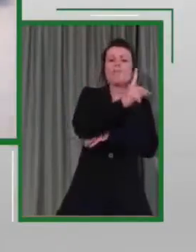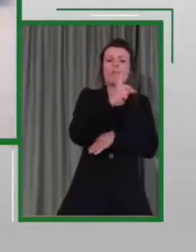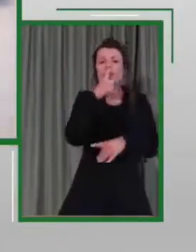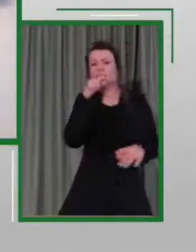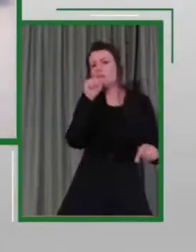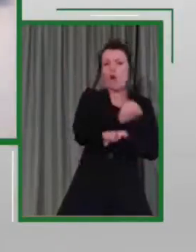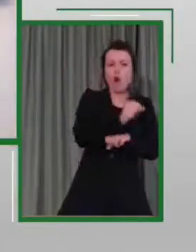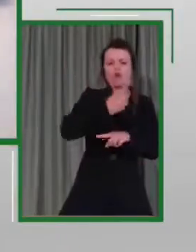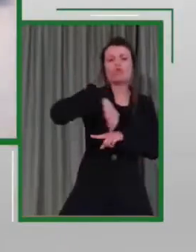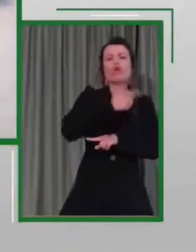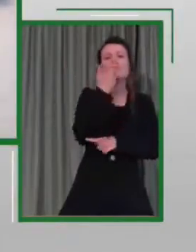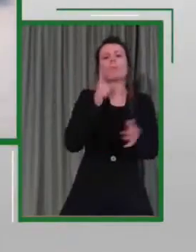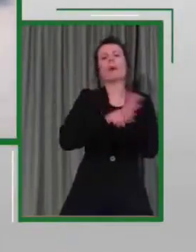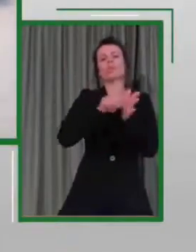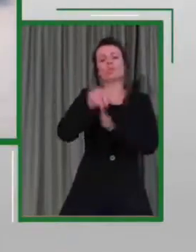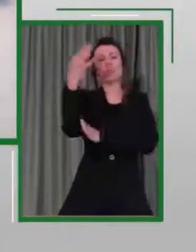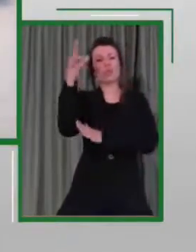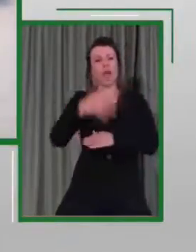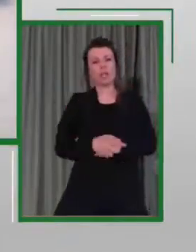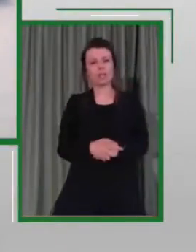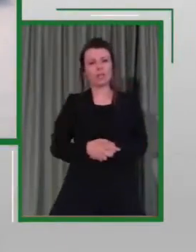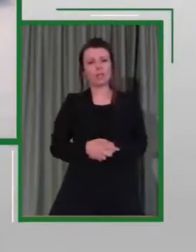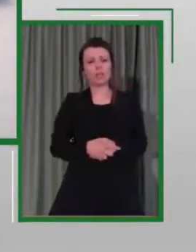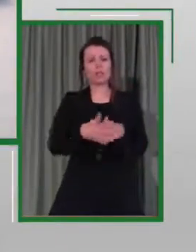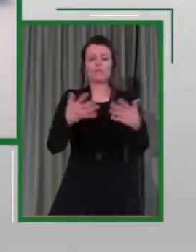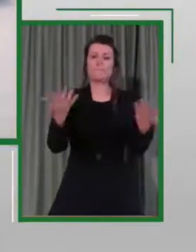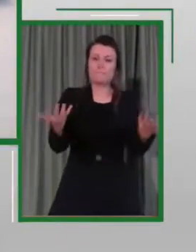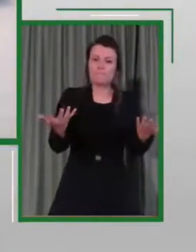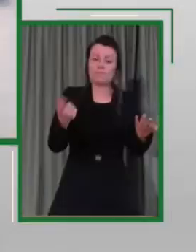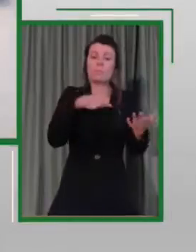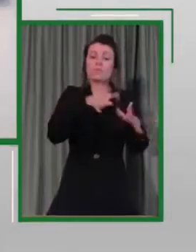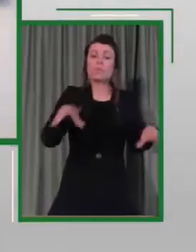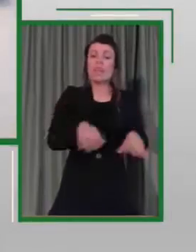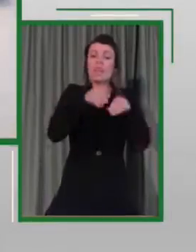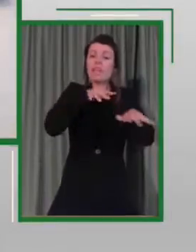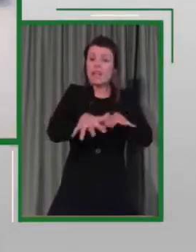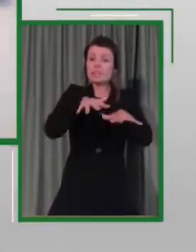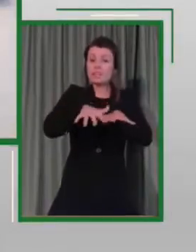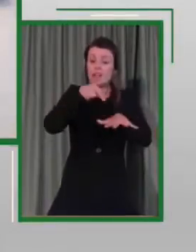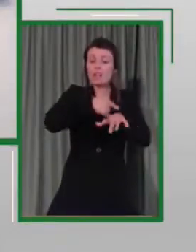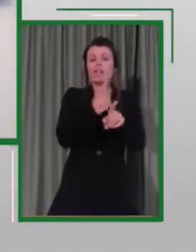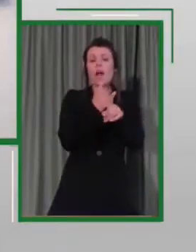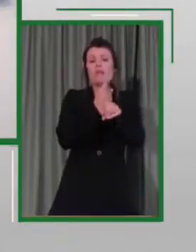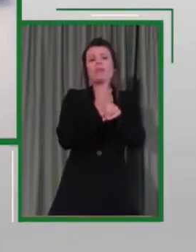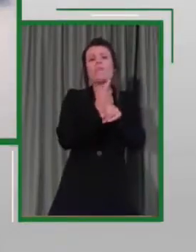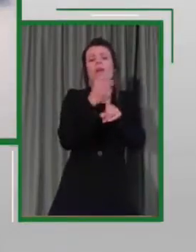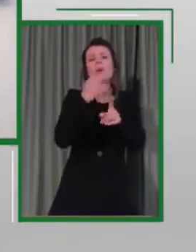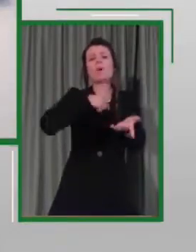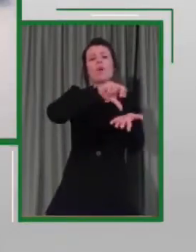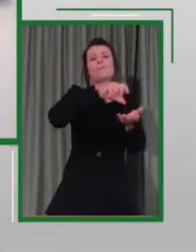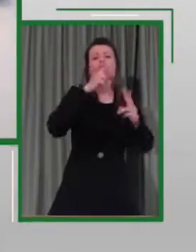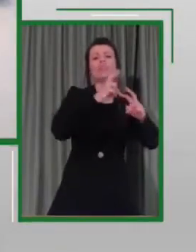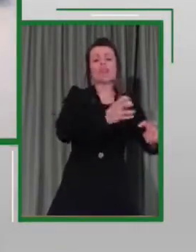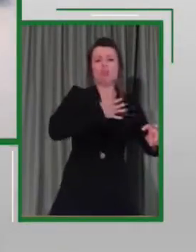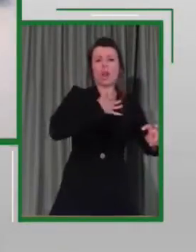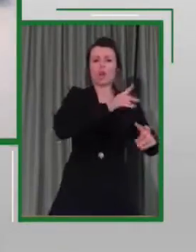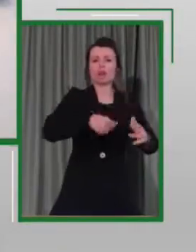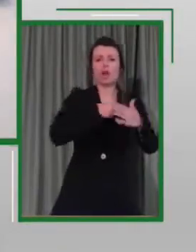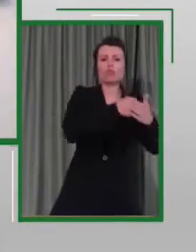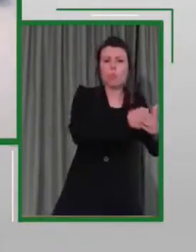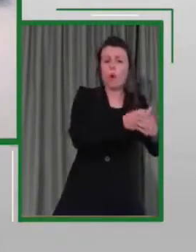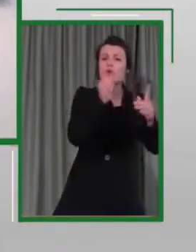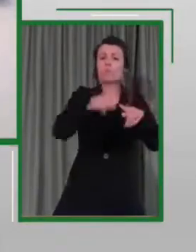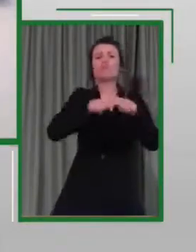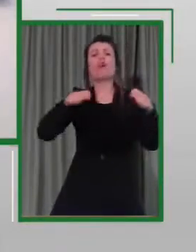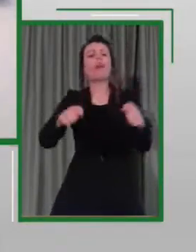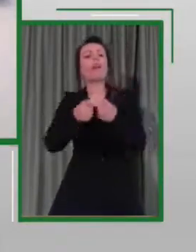questo tipo di iniziativa anche un'iniziativa di supporto ai nostri centri di ricerca e all'eccellenza della ricerca che c'è nel nostro territorio.